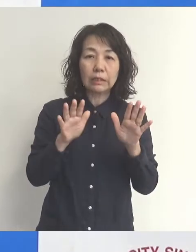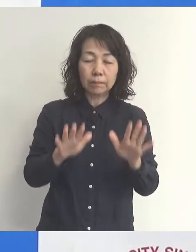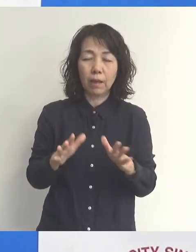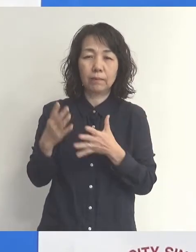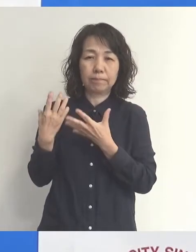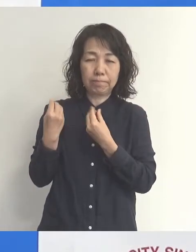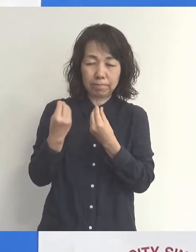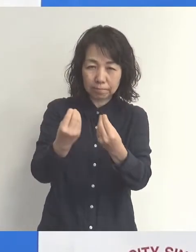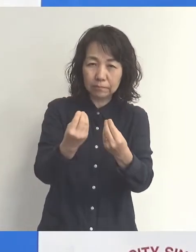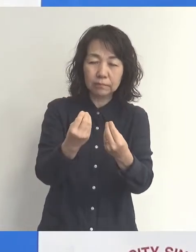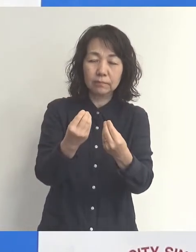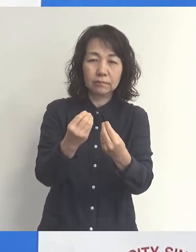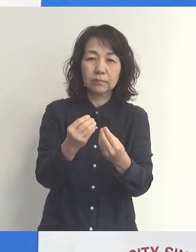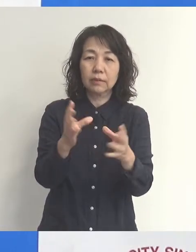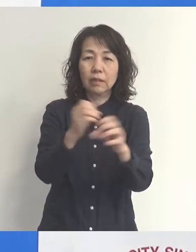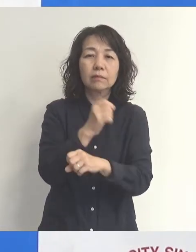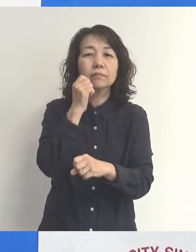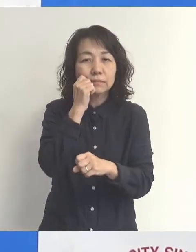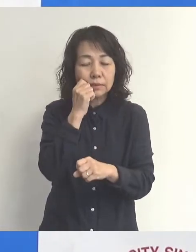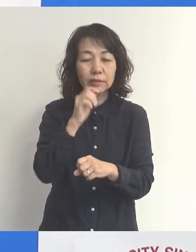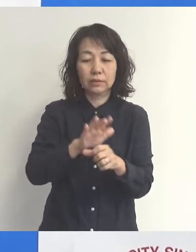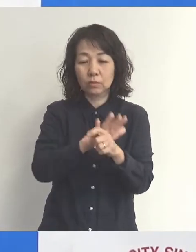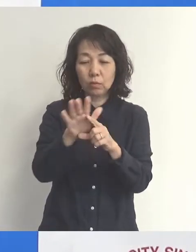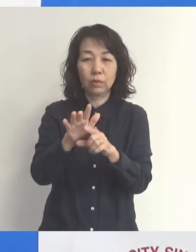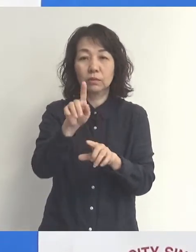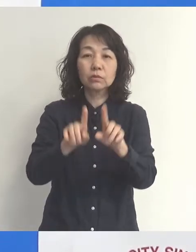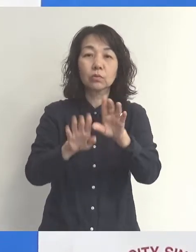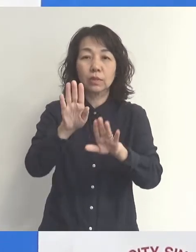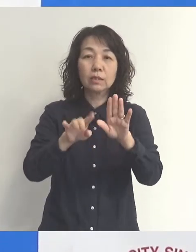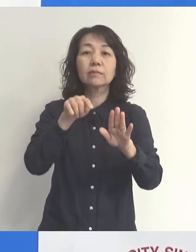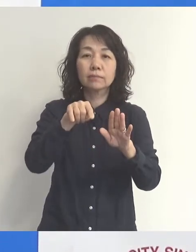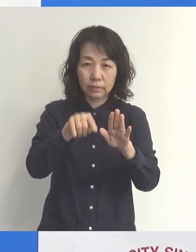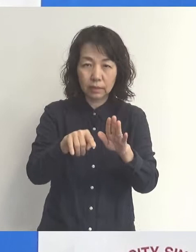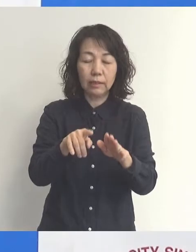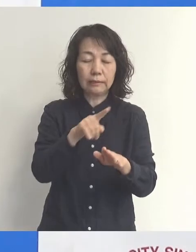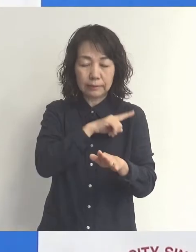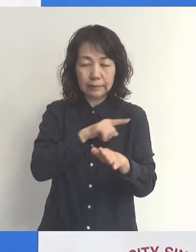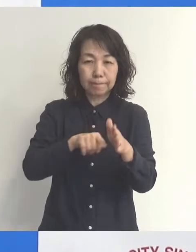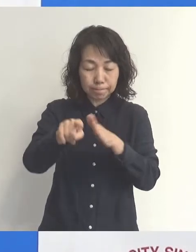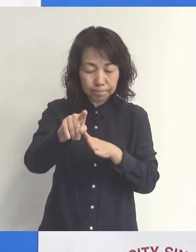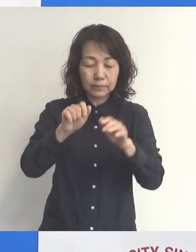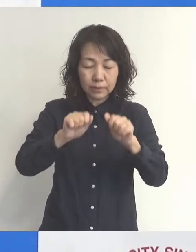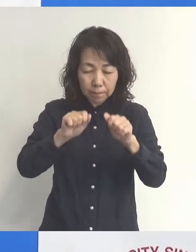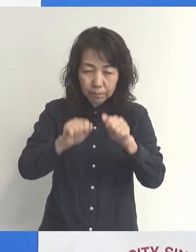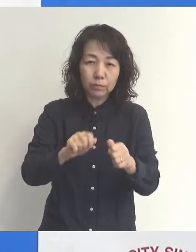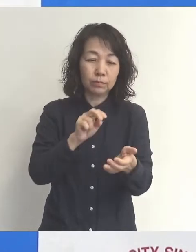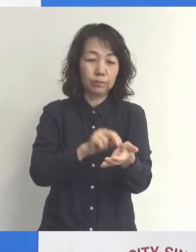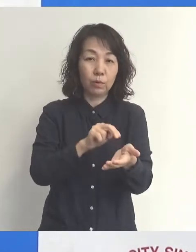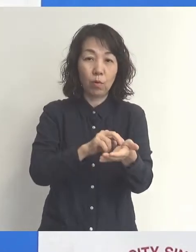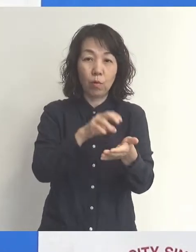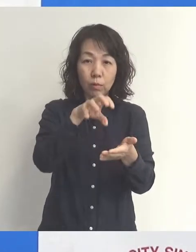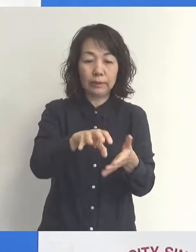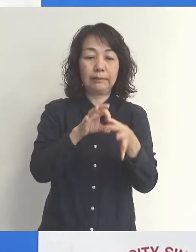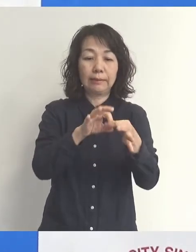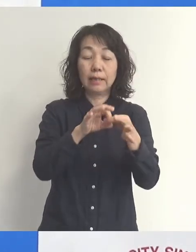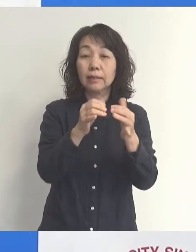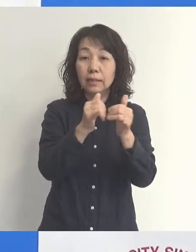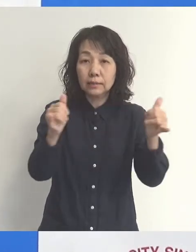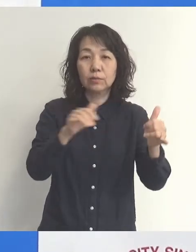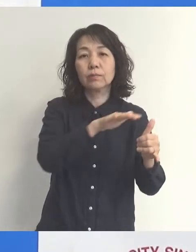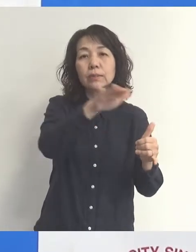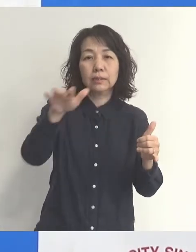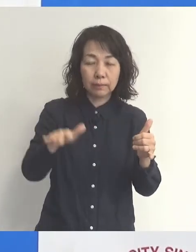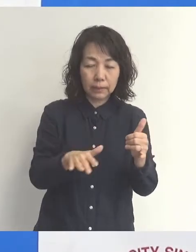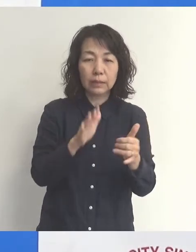の兆しが見えないコロナ禍において、最前線で頑張ってくださっている医療関係者の皆様に改め